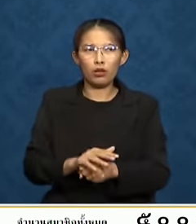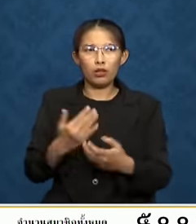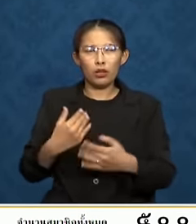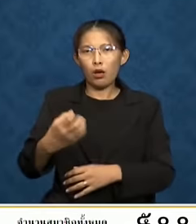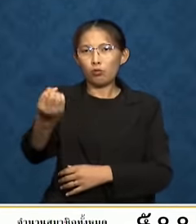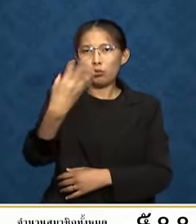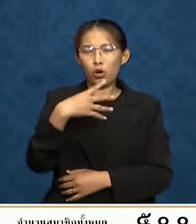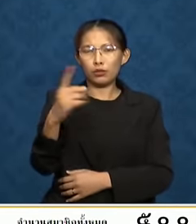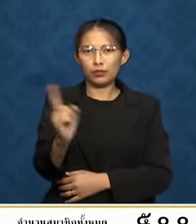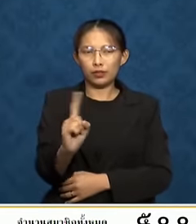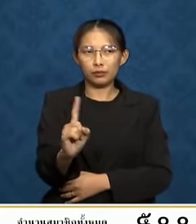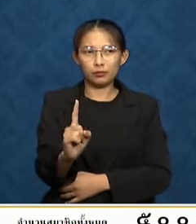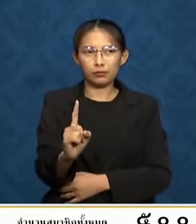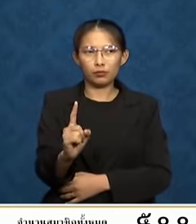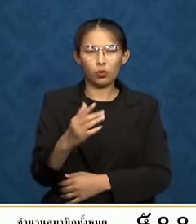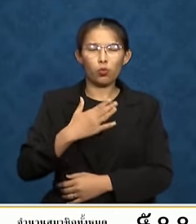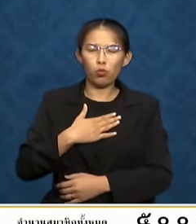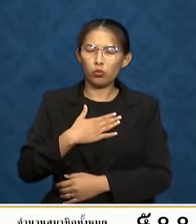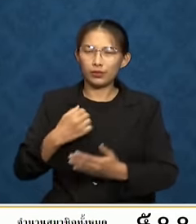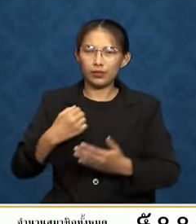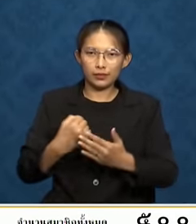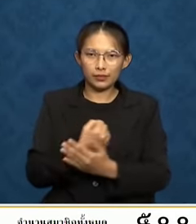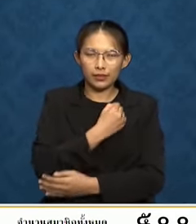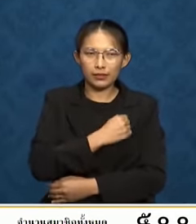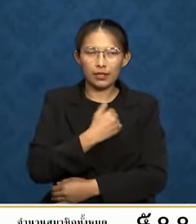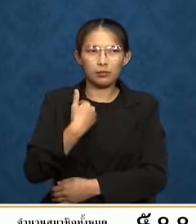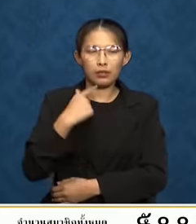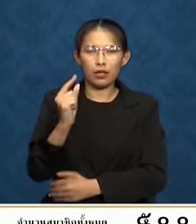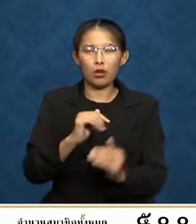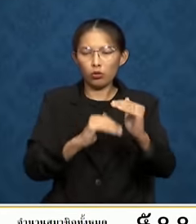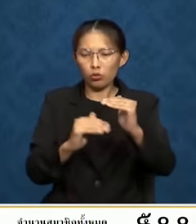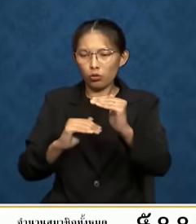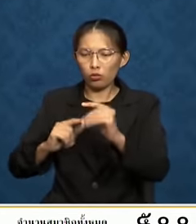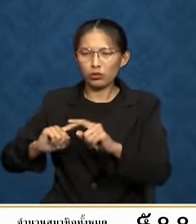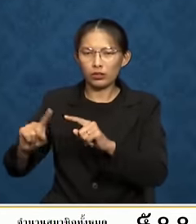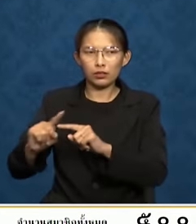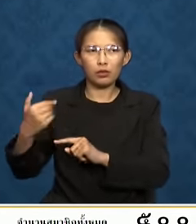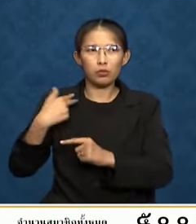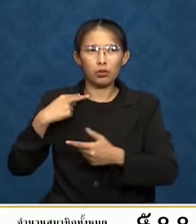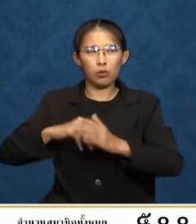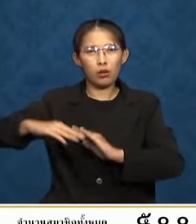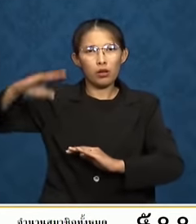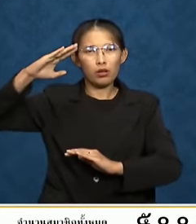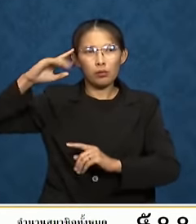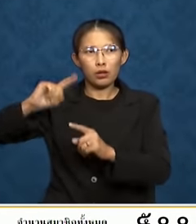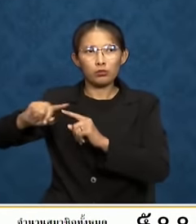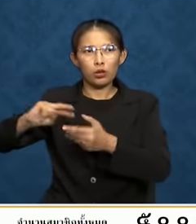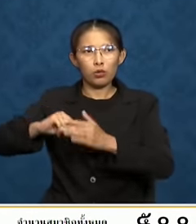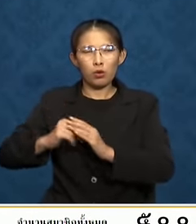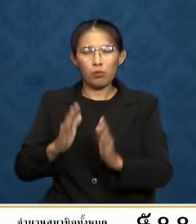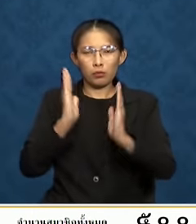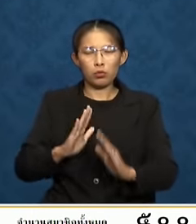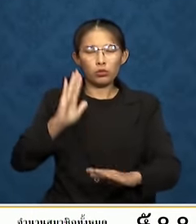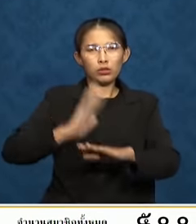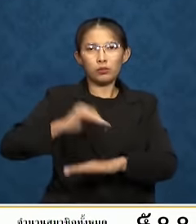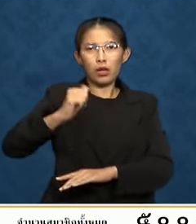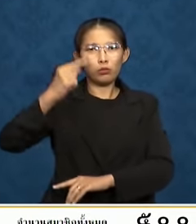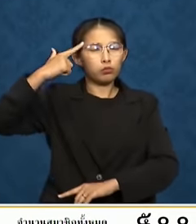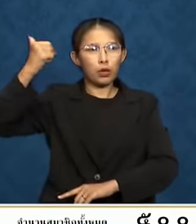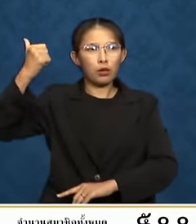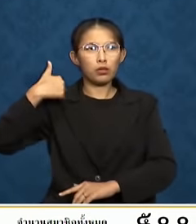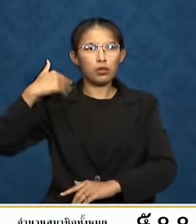ก็บอกอีกแบรรทอนจิตใจกันอยู่ไอ้ที่รถทั้งหลายเนี่ยนายพลทั้งหลายก็เป็นพวกผู้ทรงคุณวุฒิท่าน